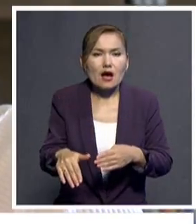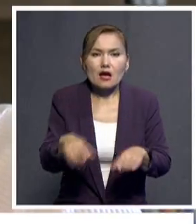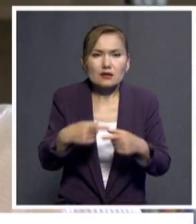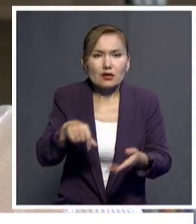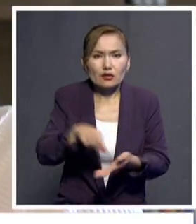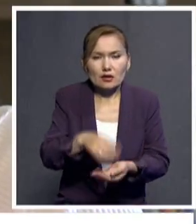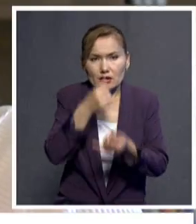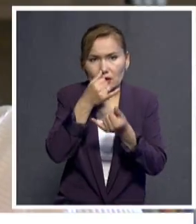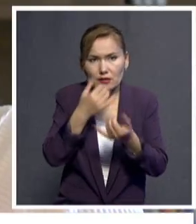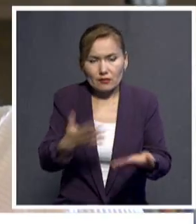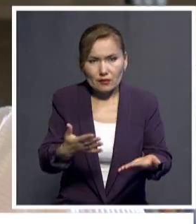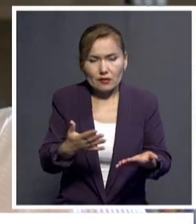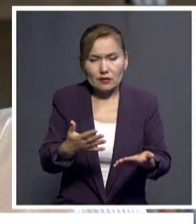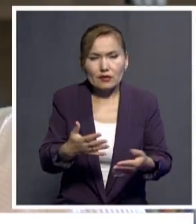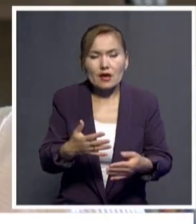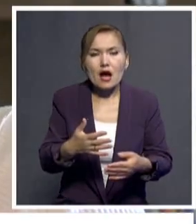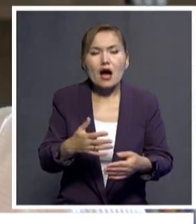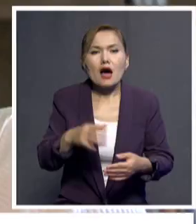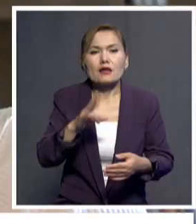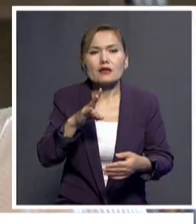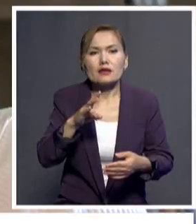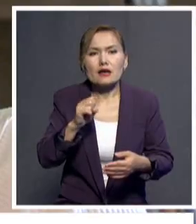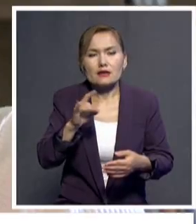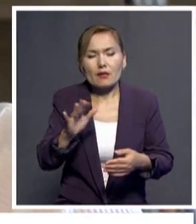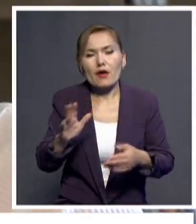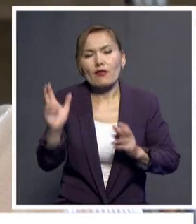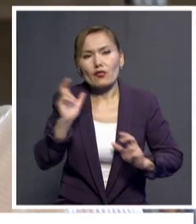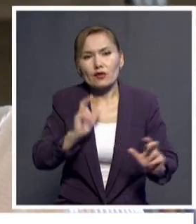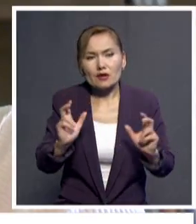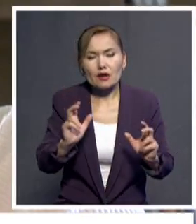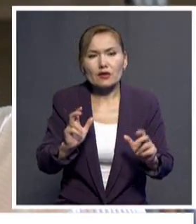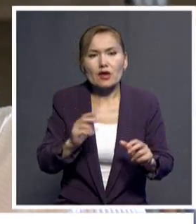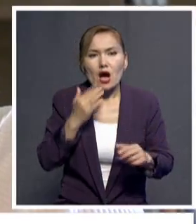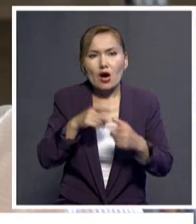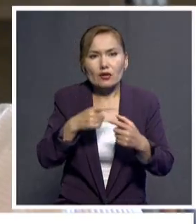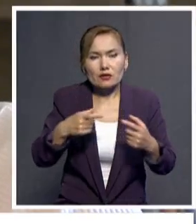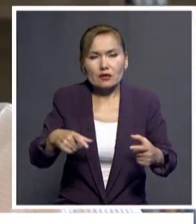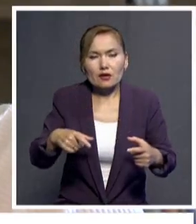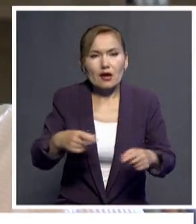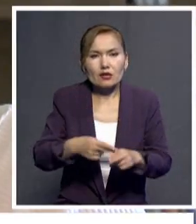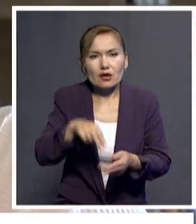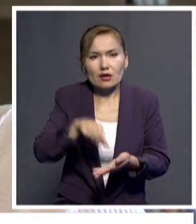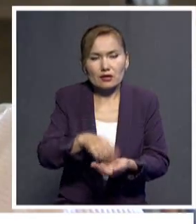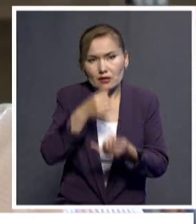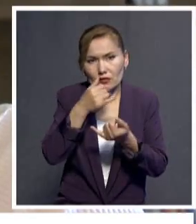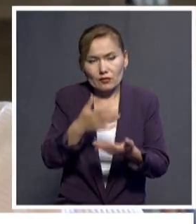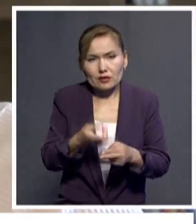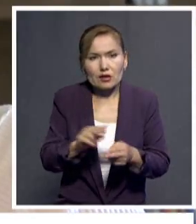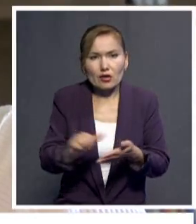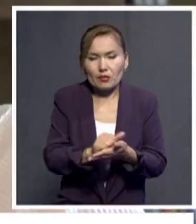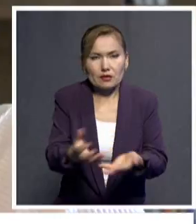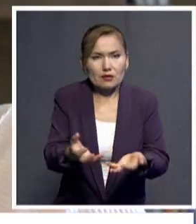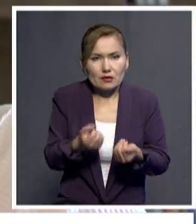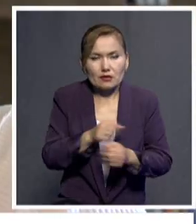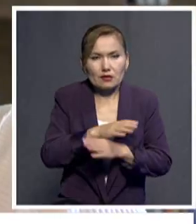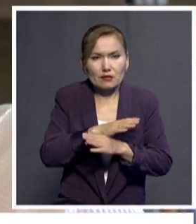де Назарбаев университетіне ұлттық бірыңғай тестілеудің жарамайды екен, сол себепті қабылдаған жоқ. Бірақ